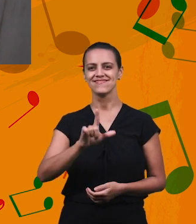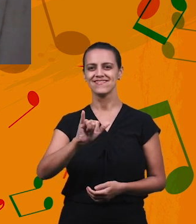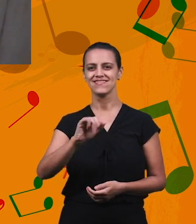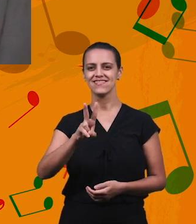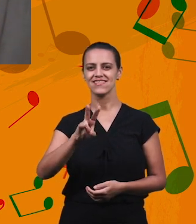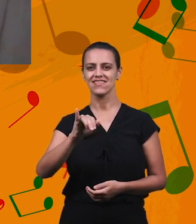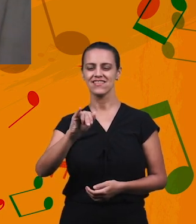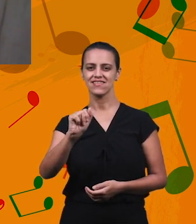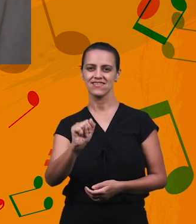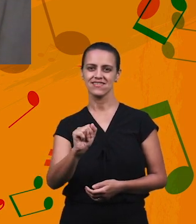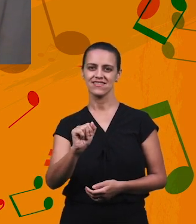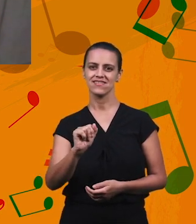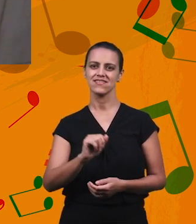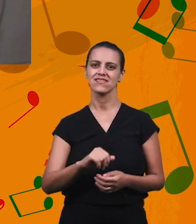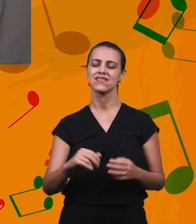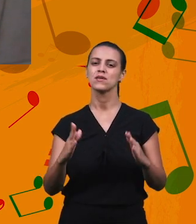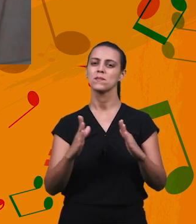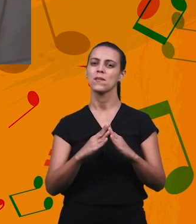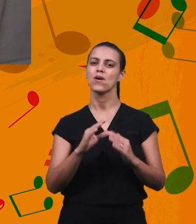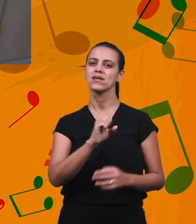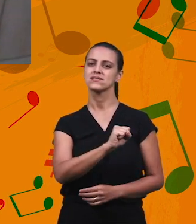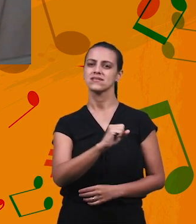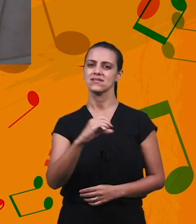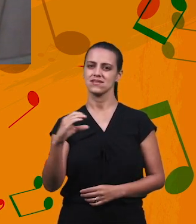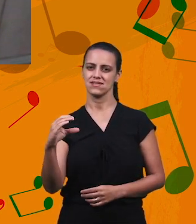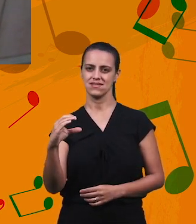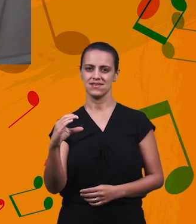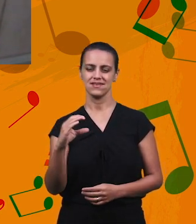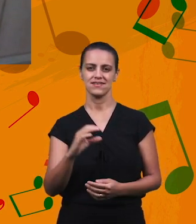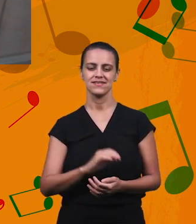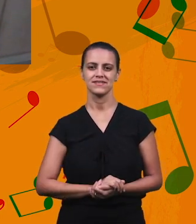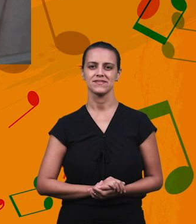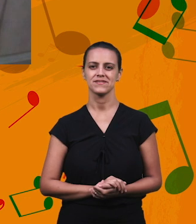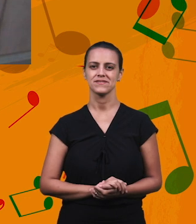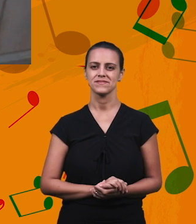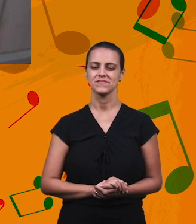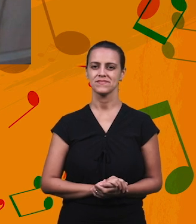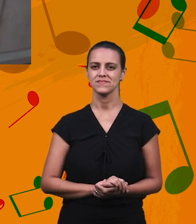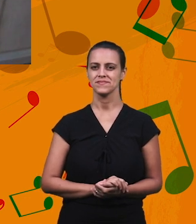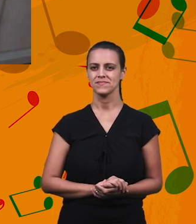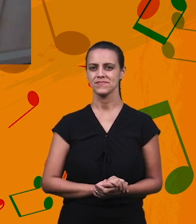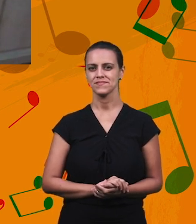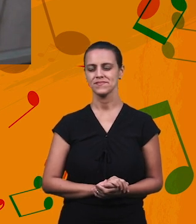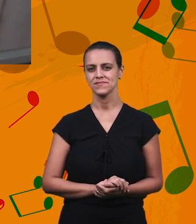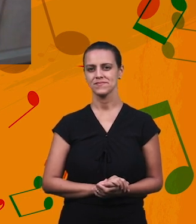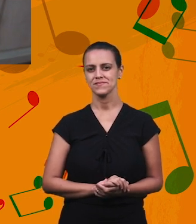Lívia Rigoni Borges, Tubarão, Santa Catarina.